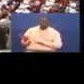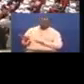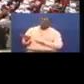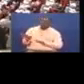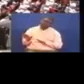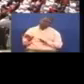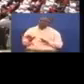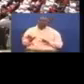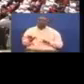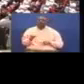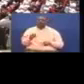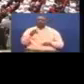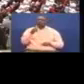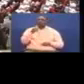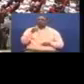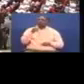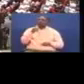Wanao.